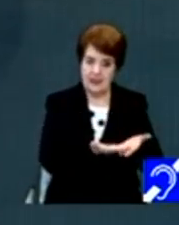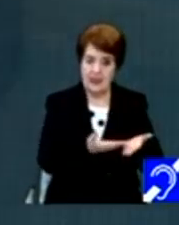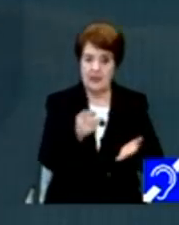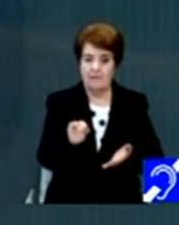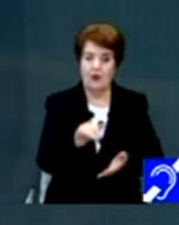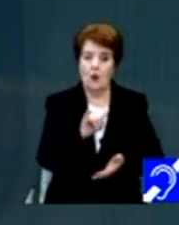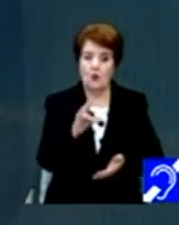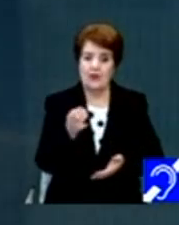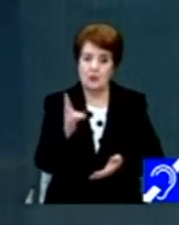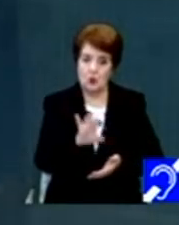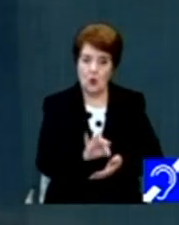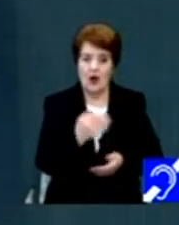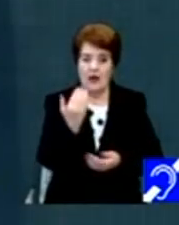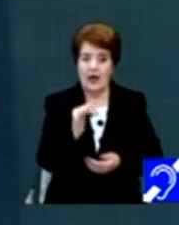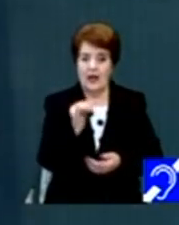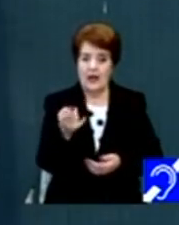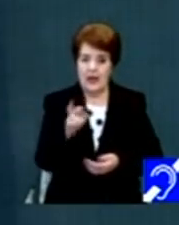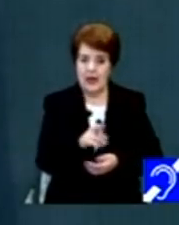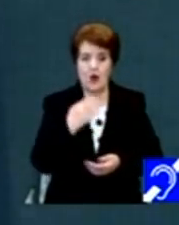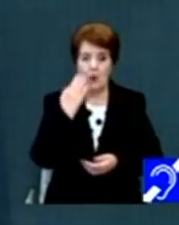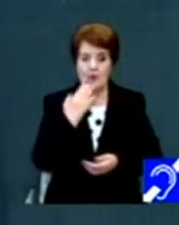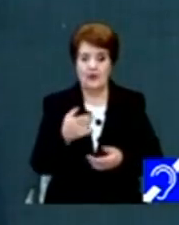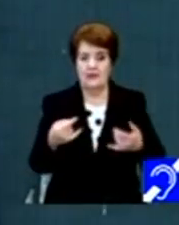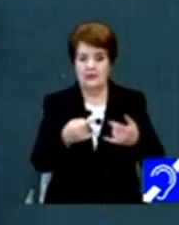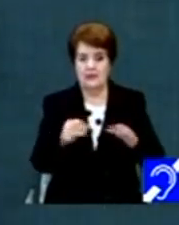Despre adevărata semnificație a iilor românești aflați